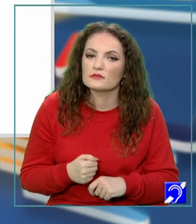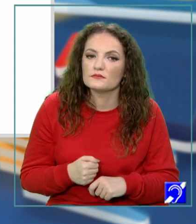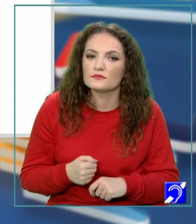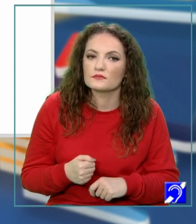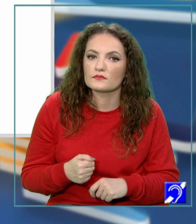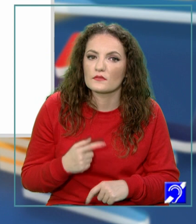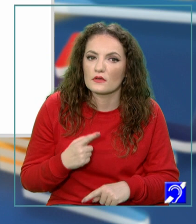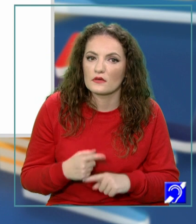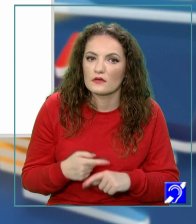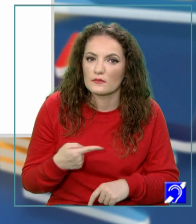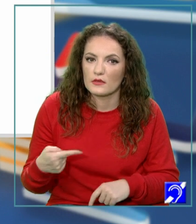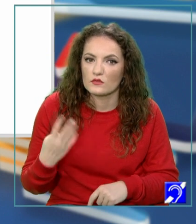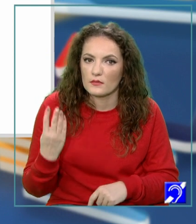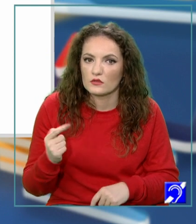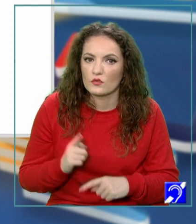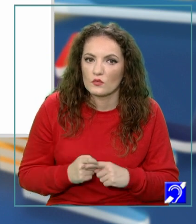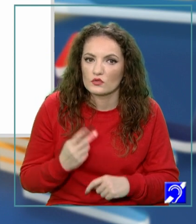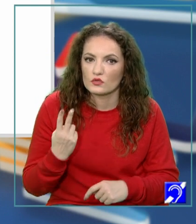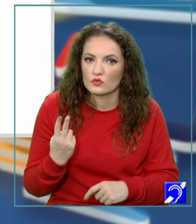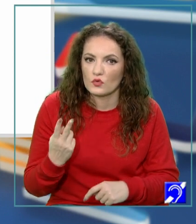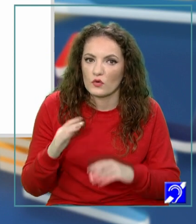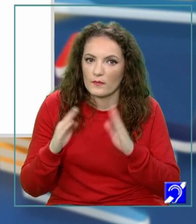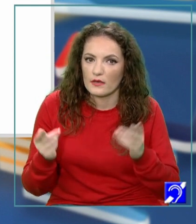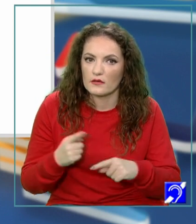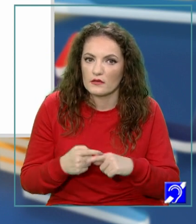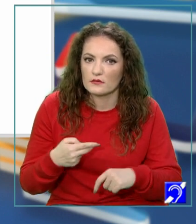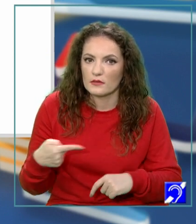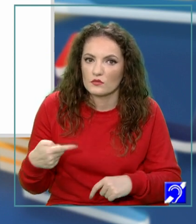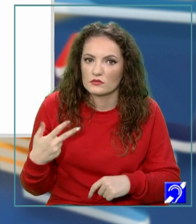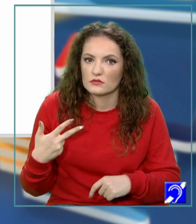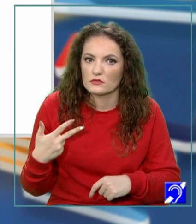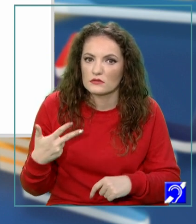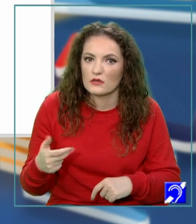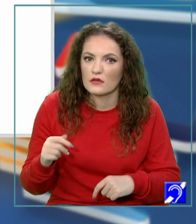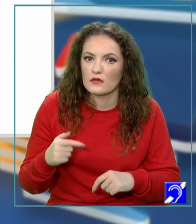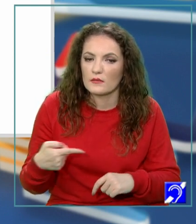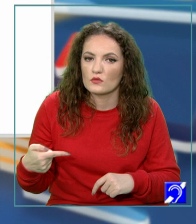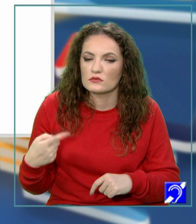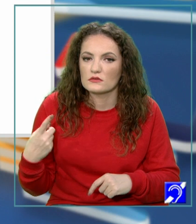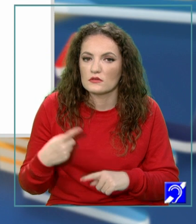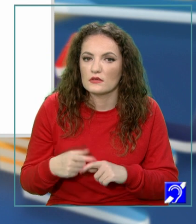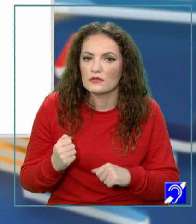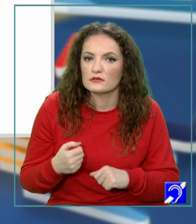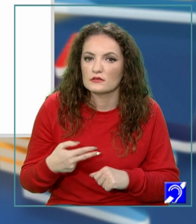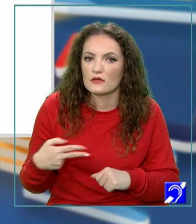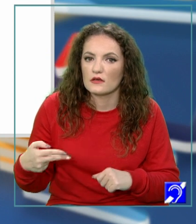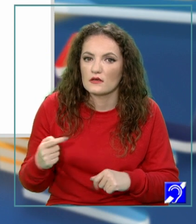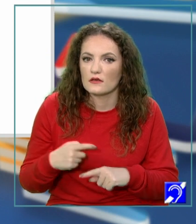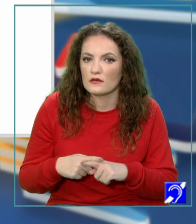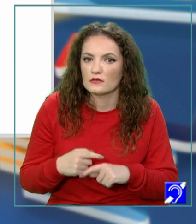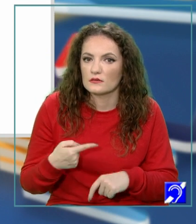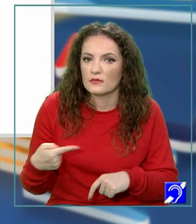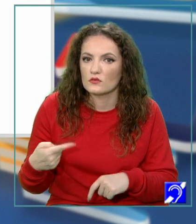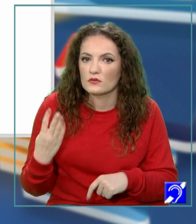minus 4 plus 2 pe lângă x minus 3 minus 1 ori x fac x. Egal mai departe, x